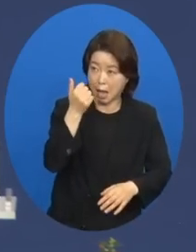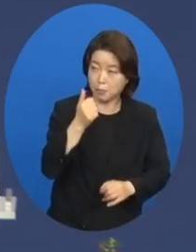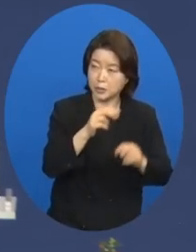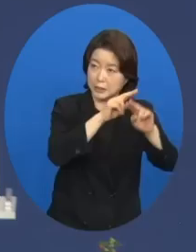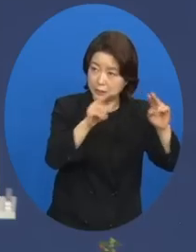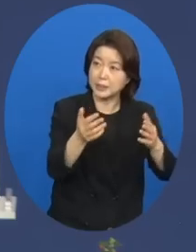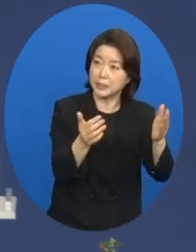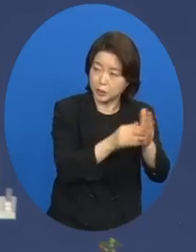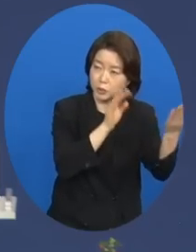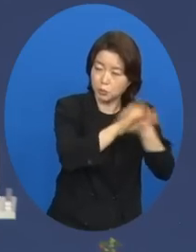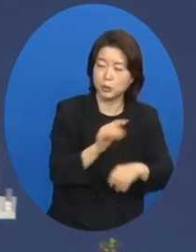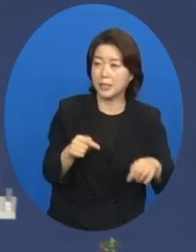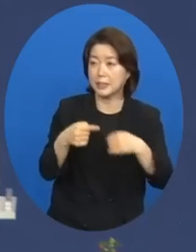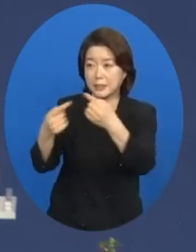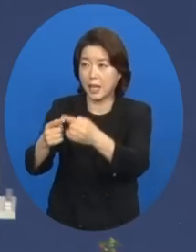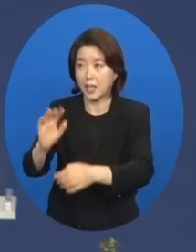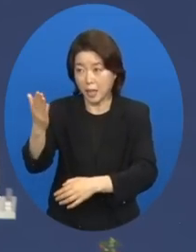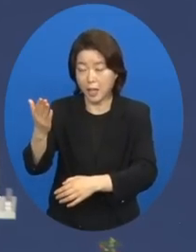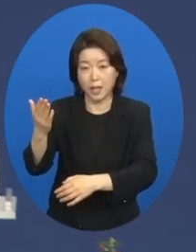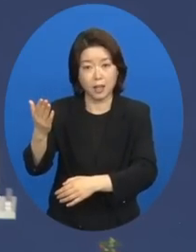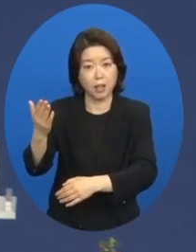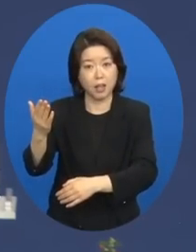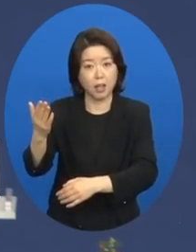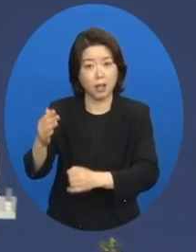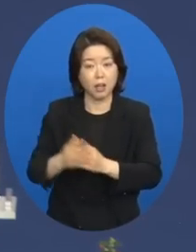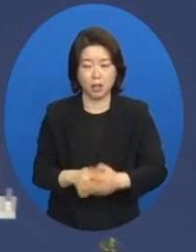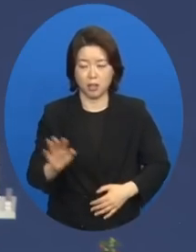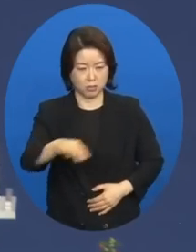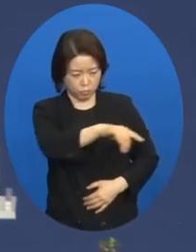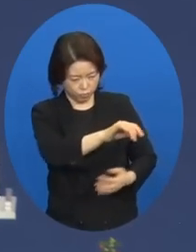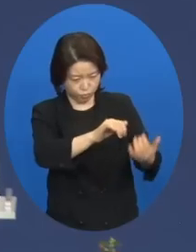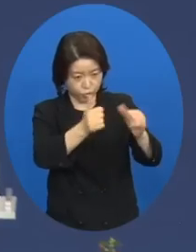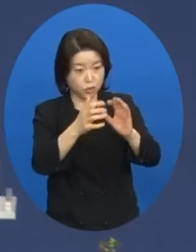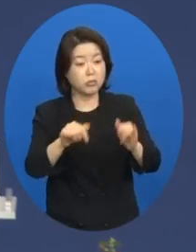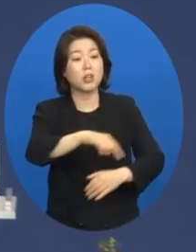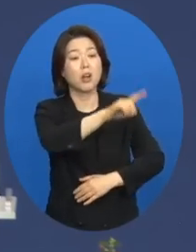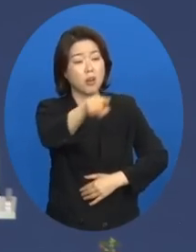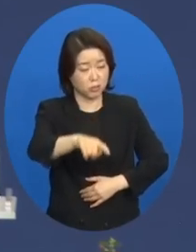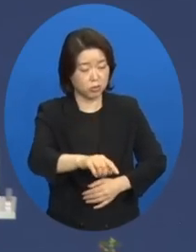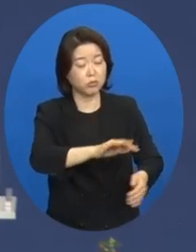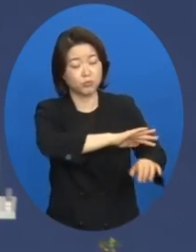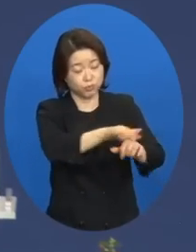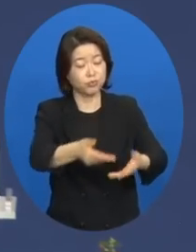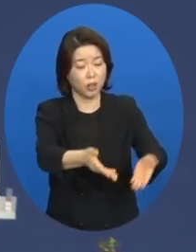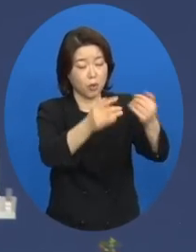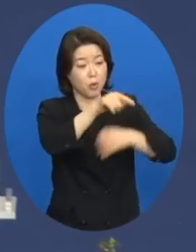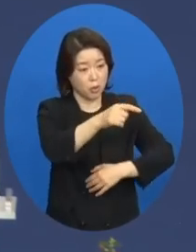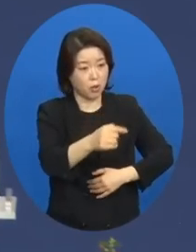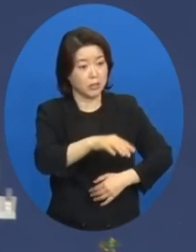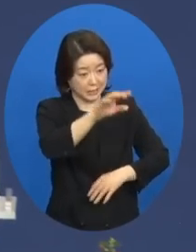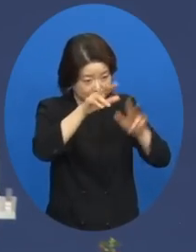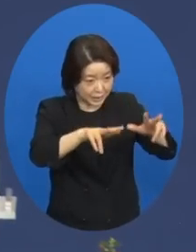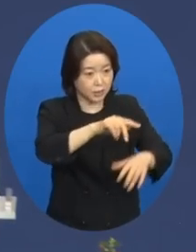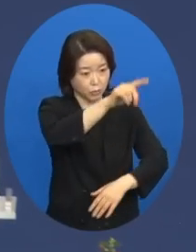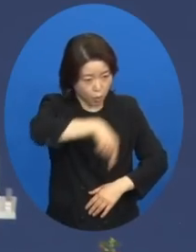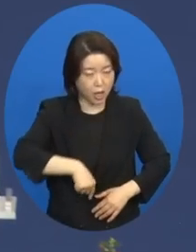장례난 치르고 따라가면 안 되겠습니까? 죽은 자들로 죽은 자를 장사하게 하고 넌 날 따르라.